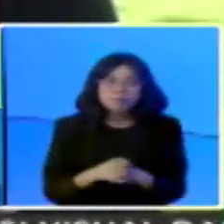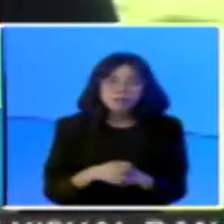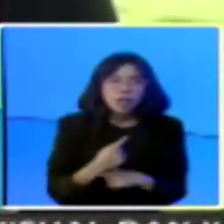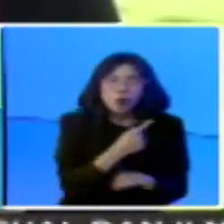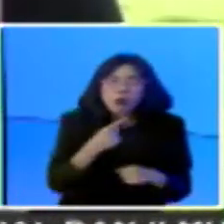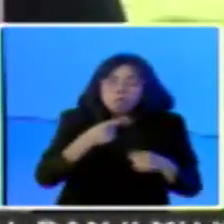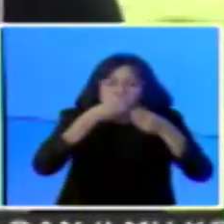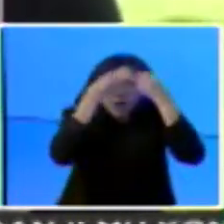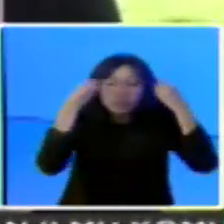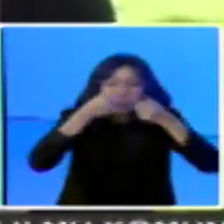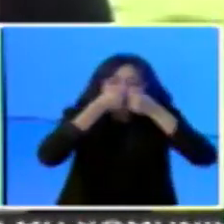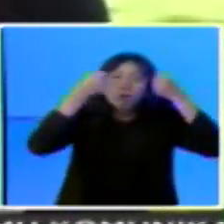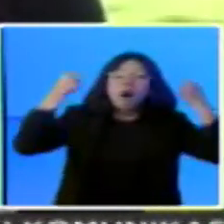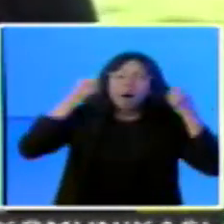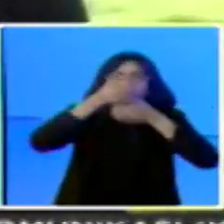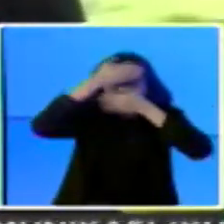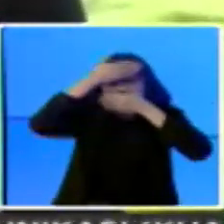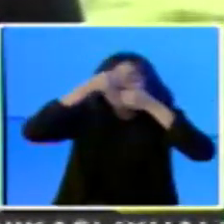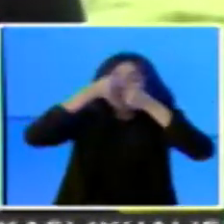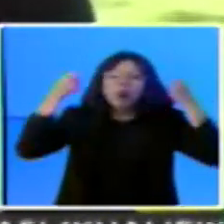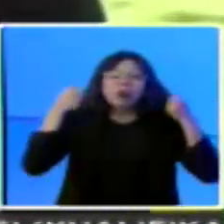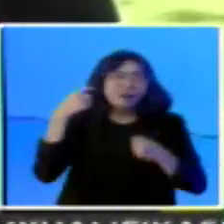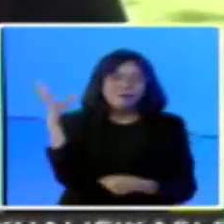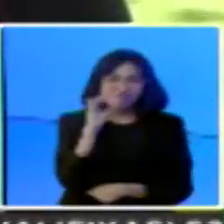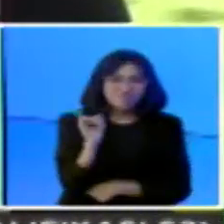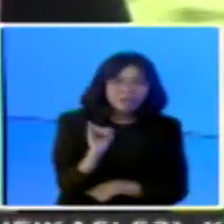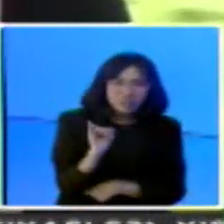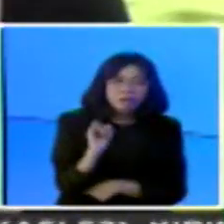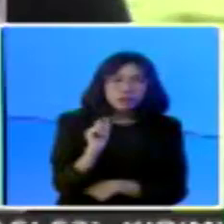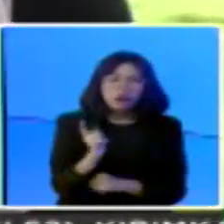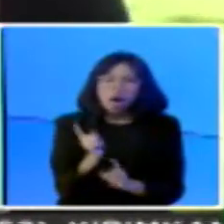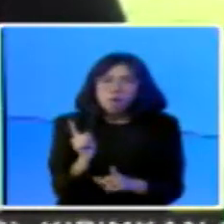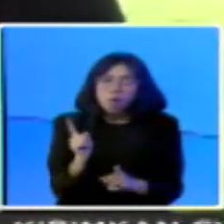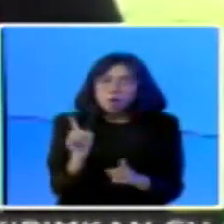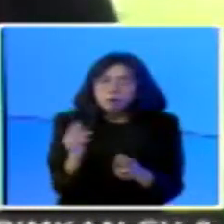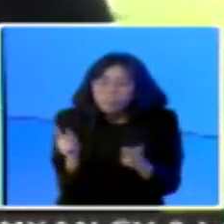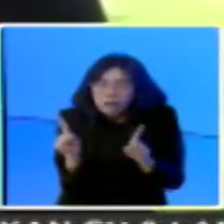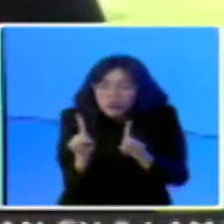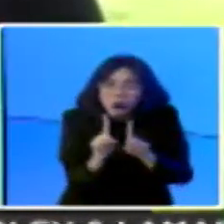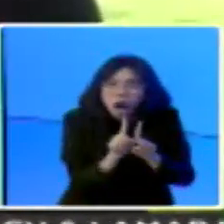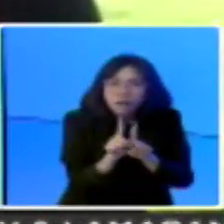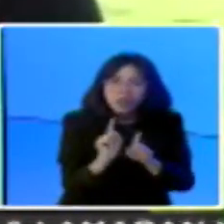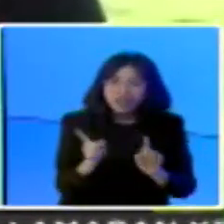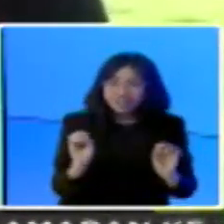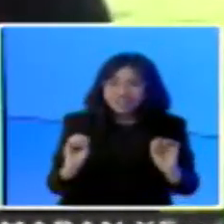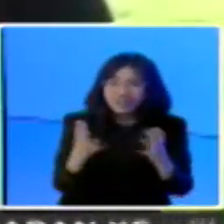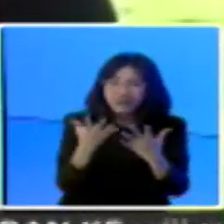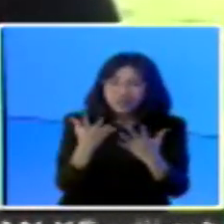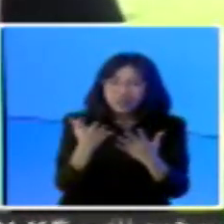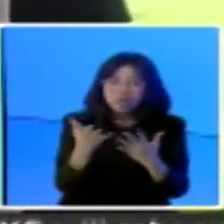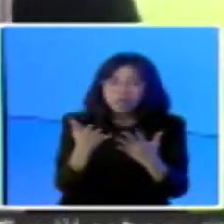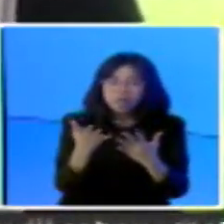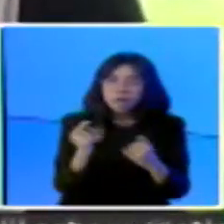tuh dibuka cadarnya atau gimana-gimananya. Apalagi kalau bisa sampai dekat gitu, sampai kan ada kejadian kayak sampai